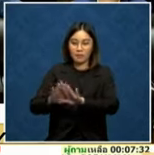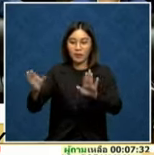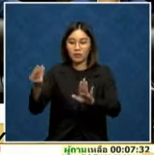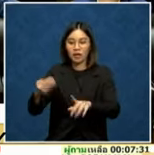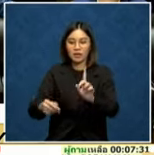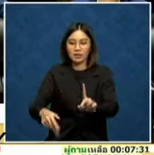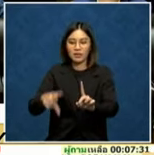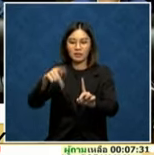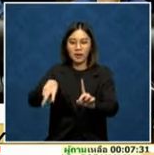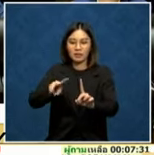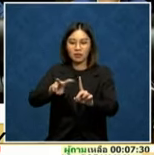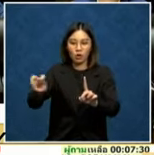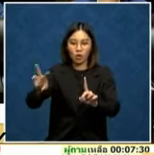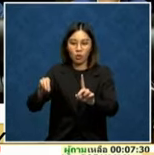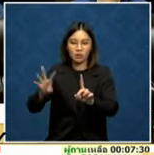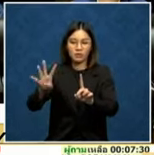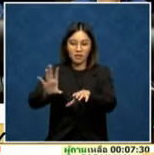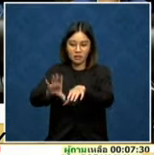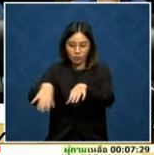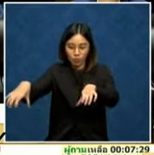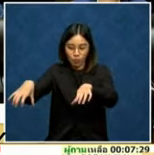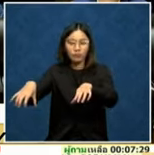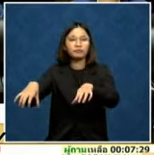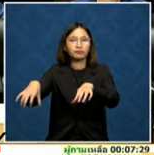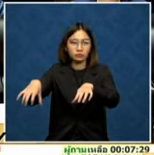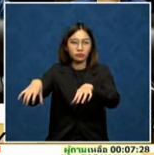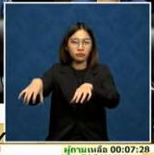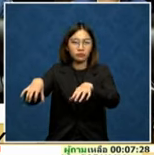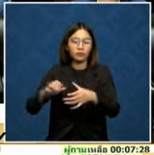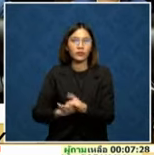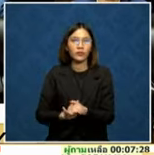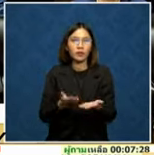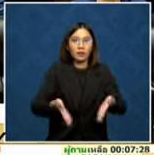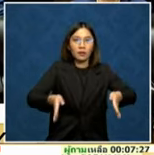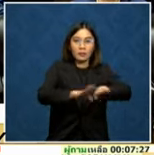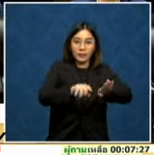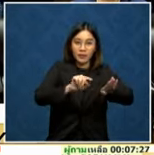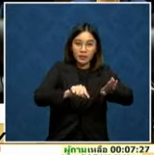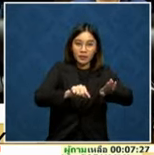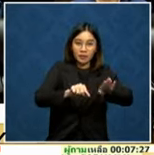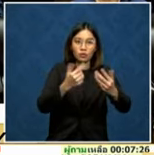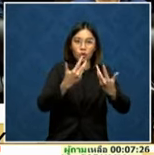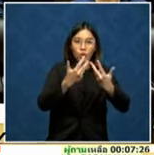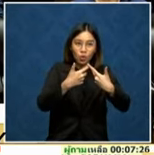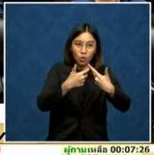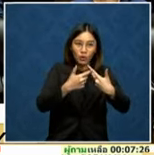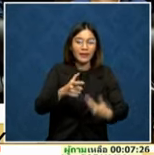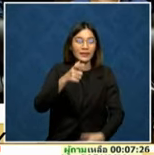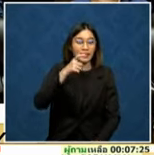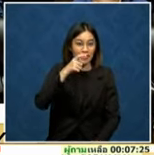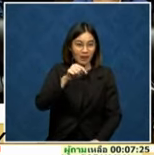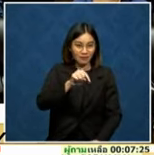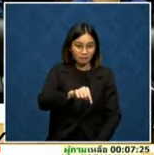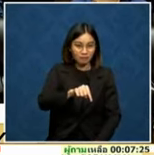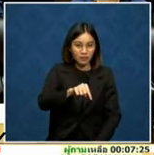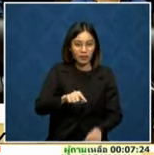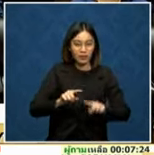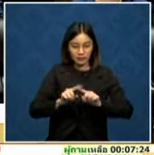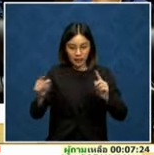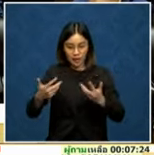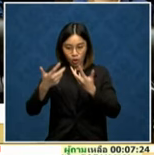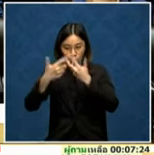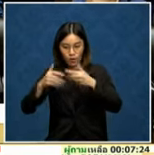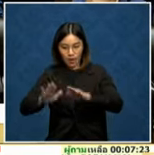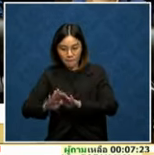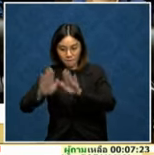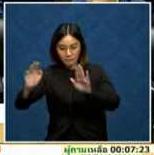64 โรงแถมที่ปิดไปอกก็เป็โรงงานขนาดใหญ่ในโรงงานท